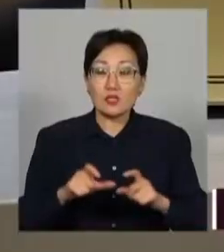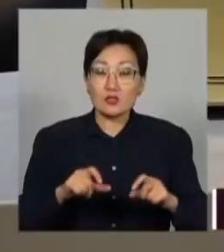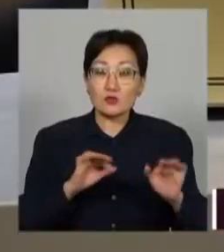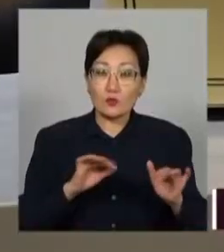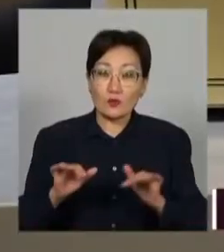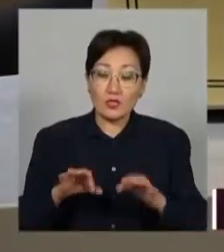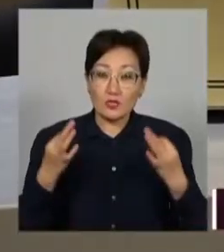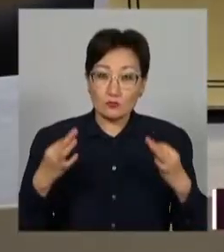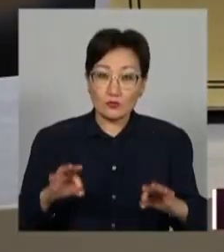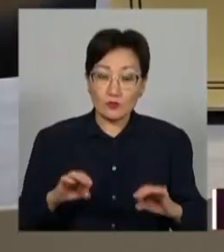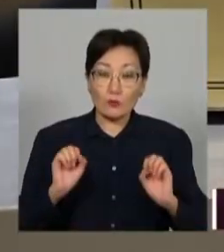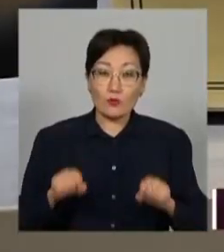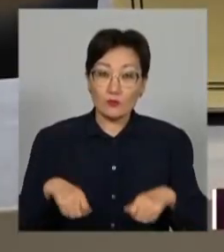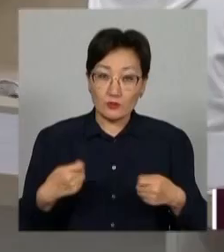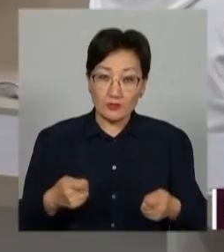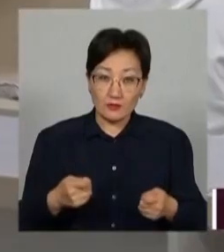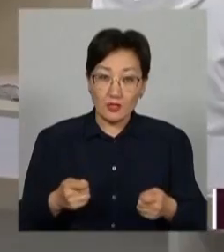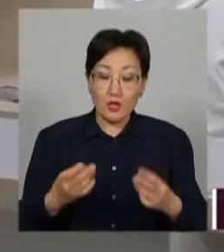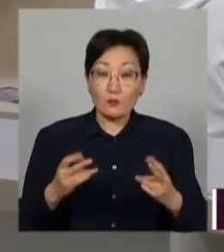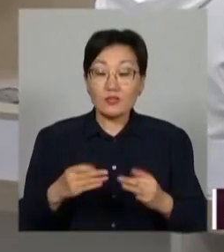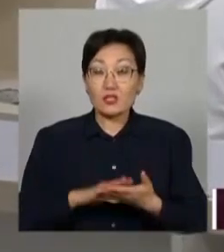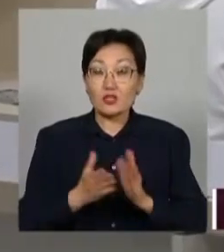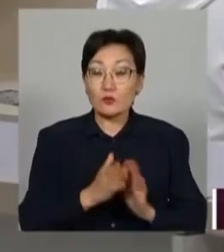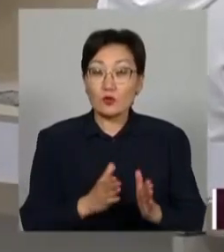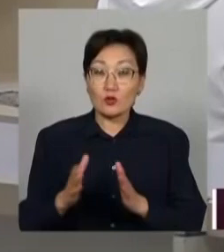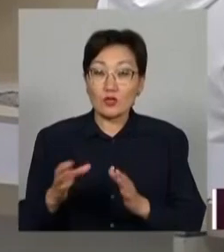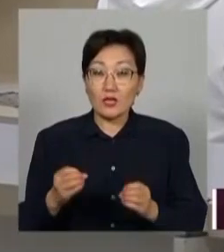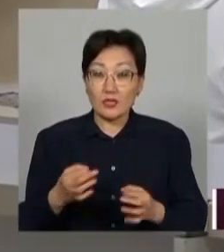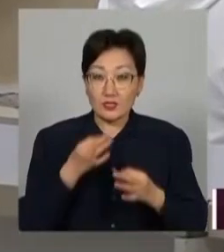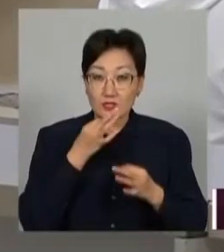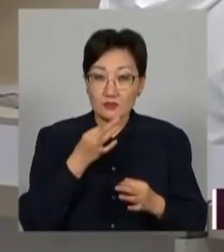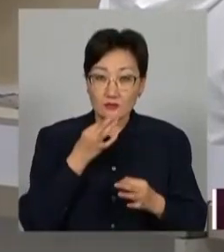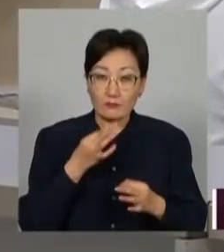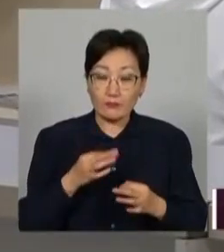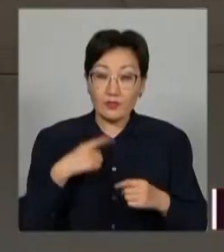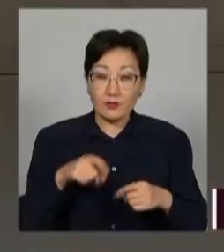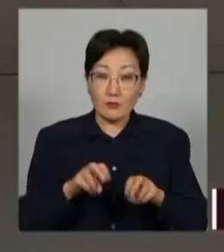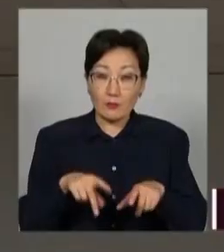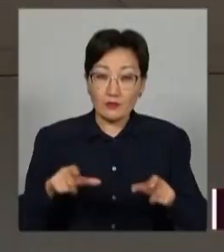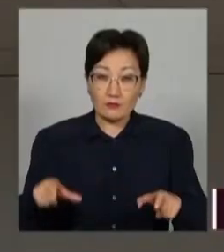чараларды жеңилдетүүгө мүмкүндүк берди. Бирок жагдай туракты деуге әле келмейт дейт мамандар.